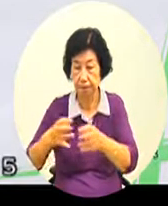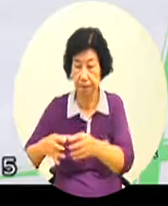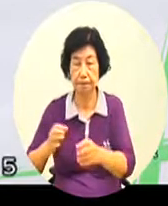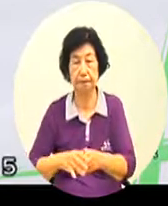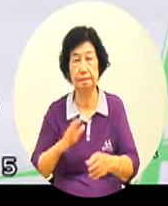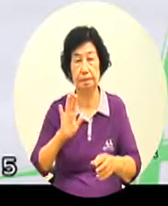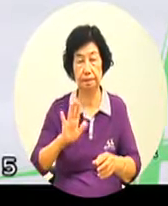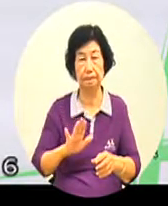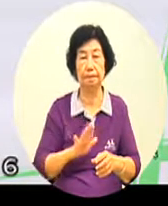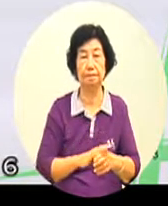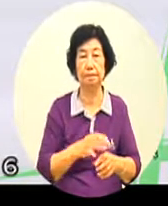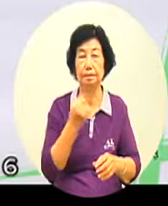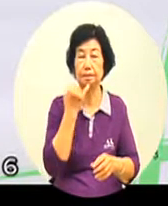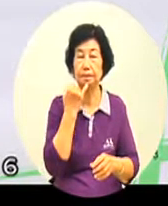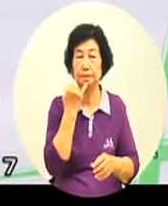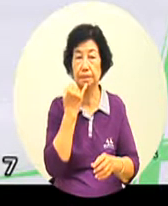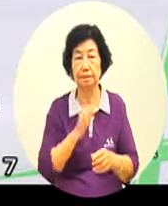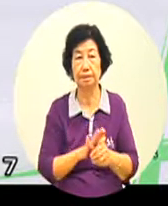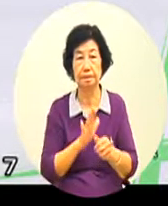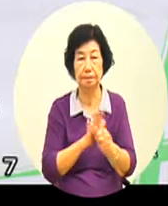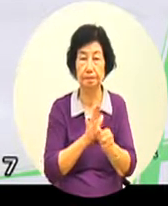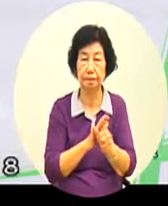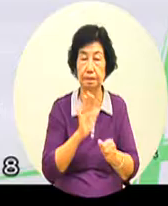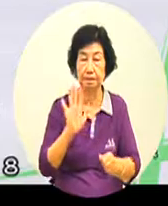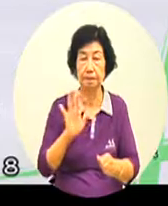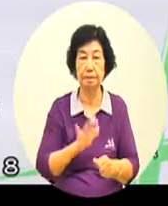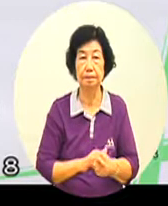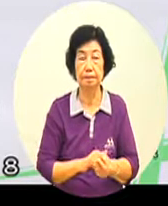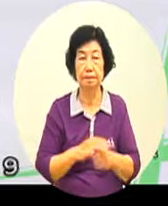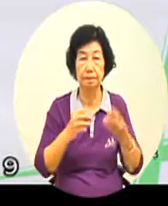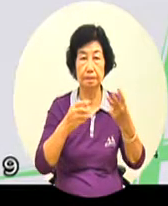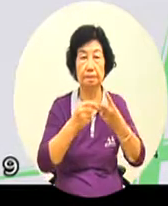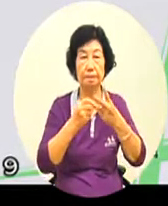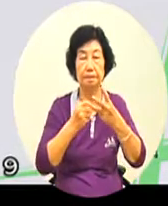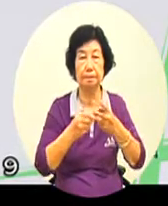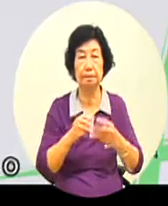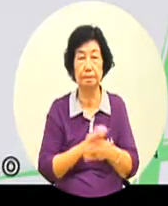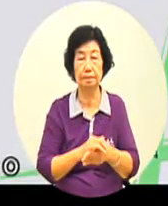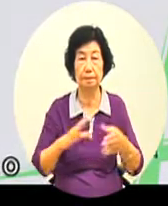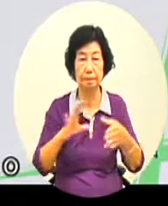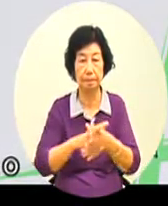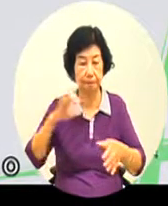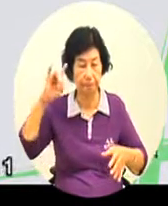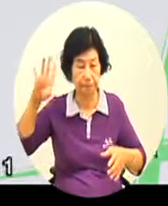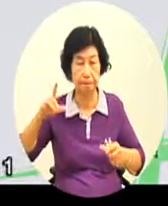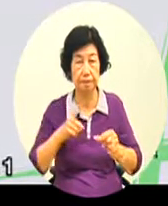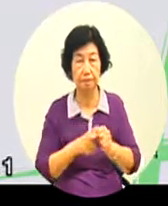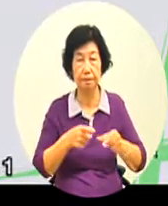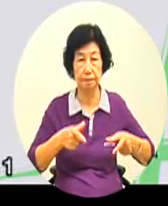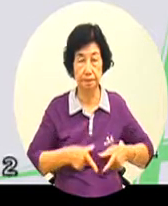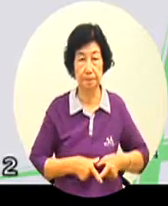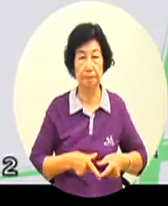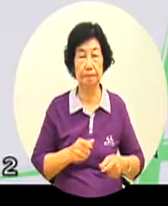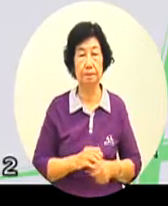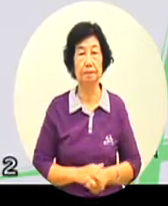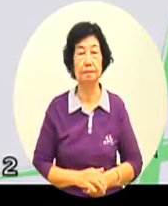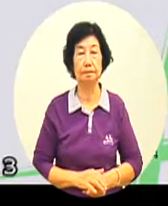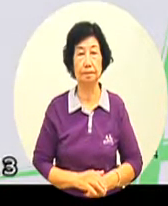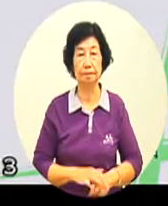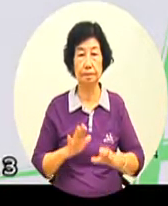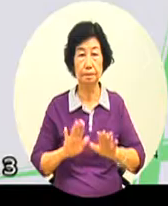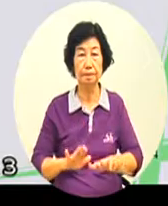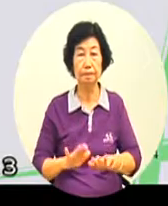那接着第三个馆舍是我们的文创中心。那这个文创中心目